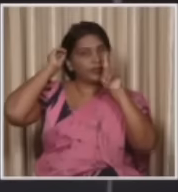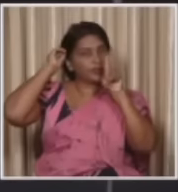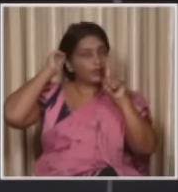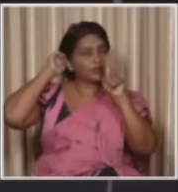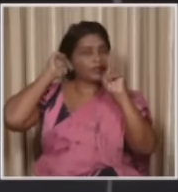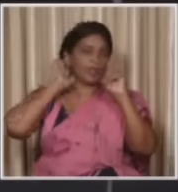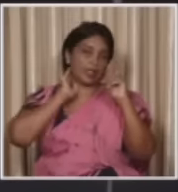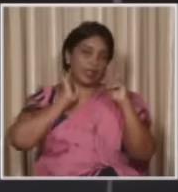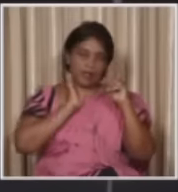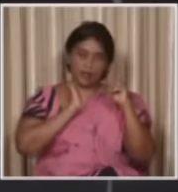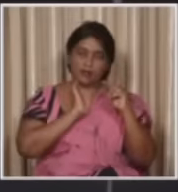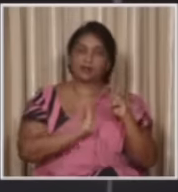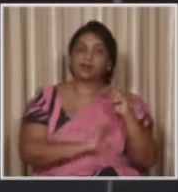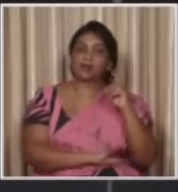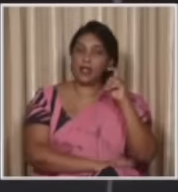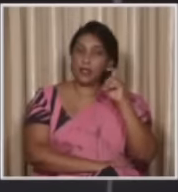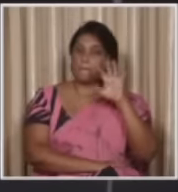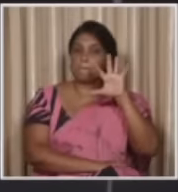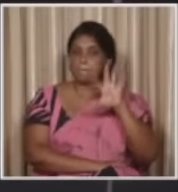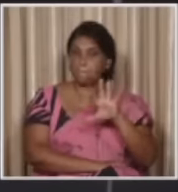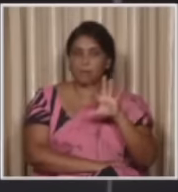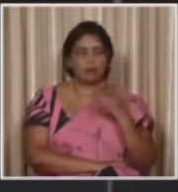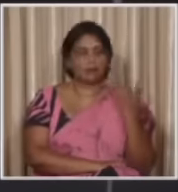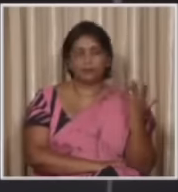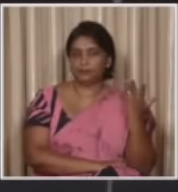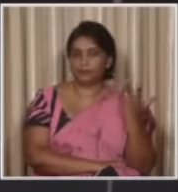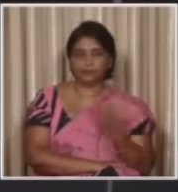ගමු ඈන්නේ පහ කියලා එකක් නැහැ